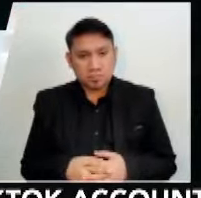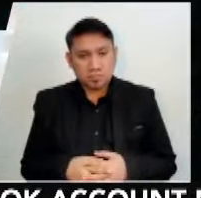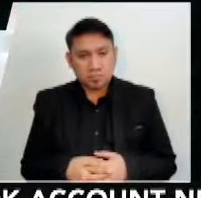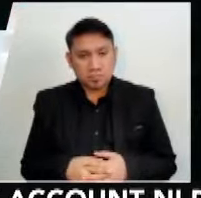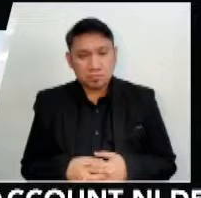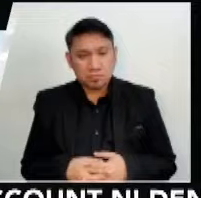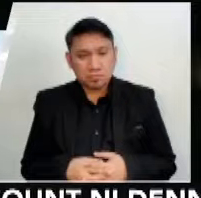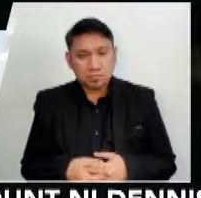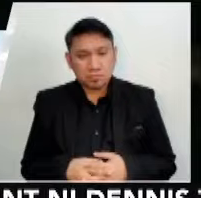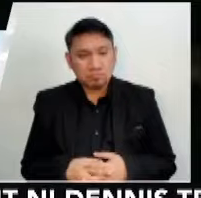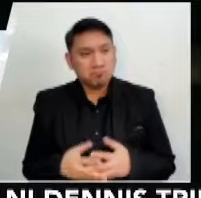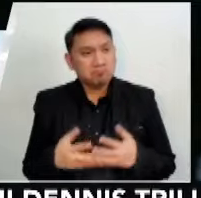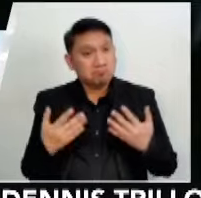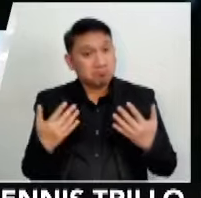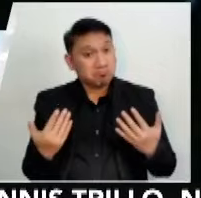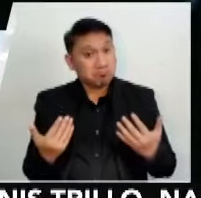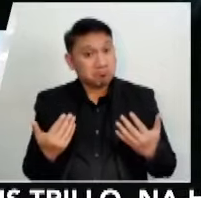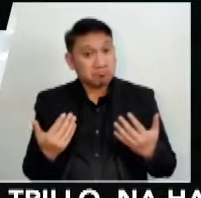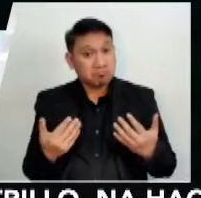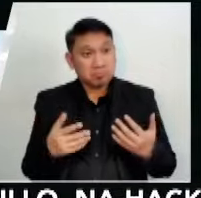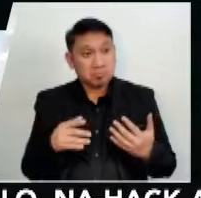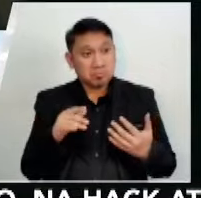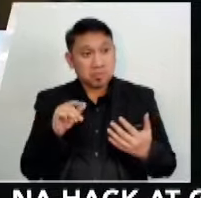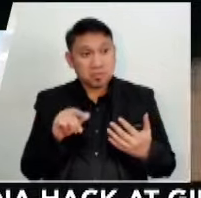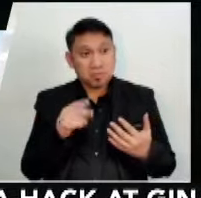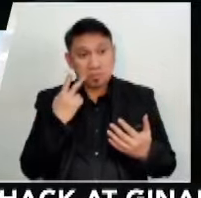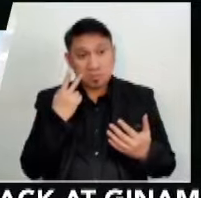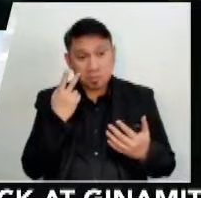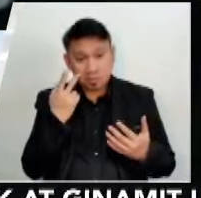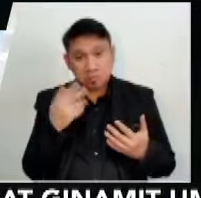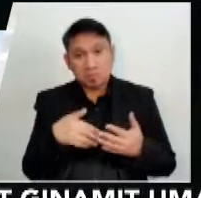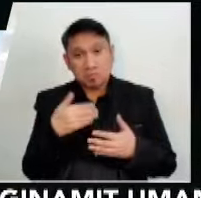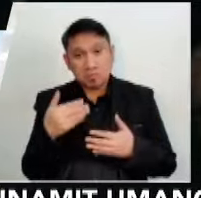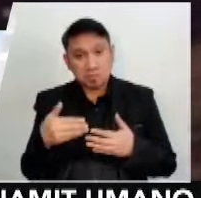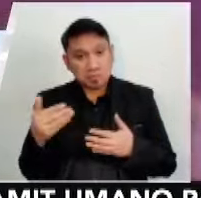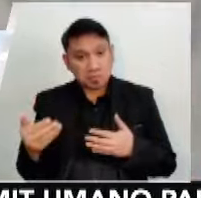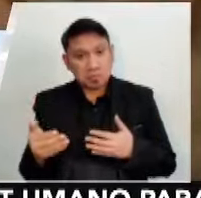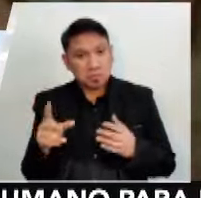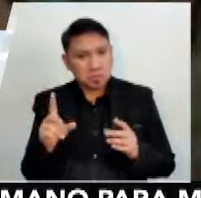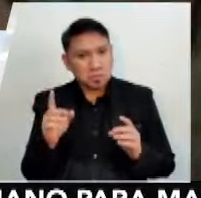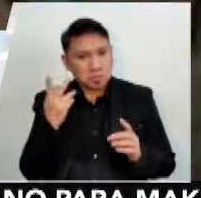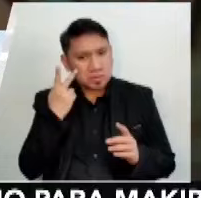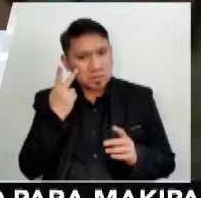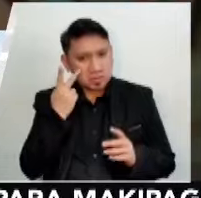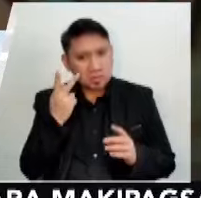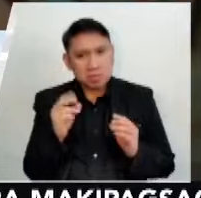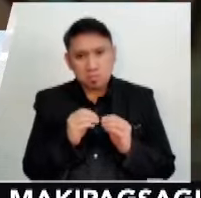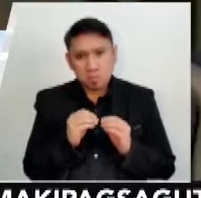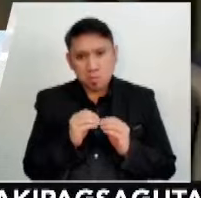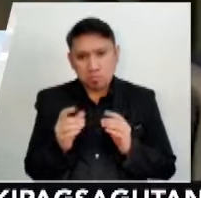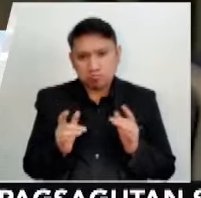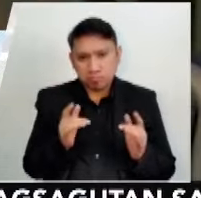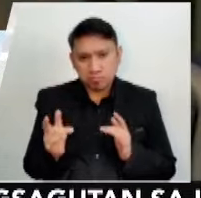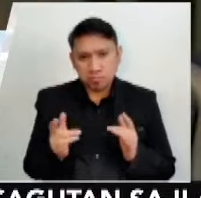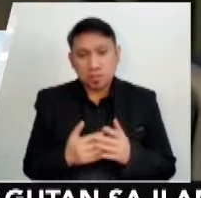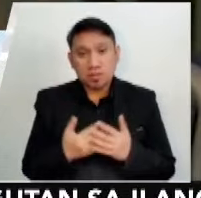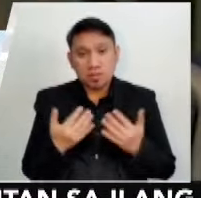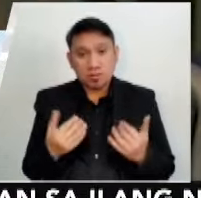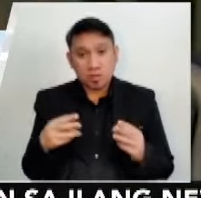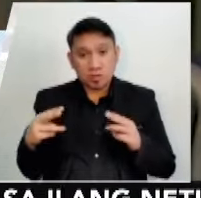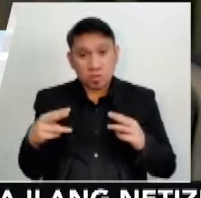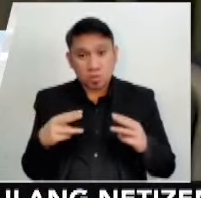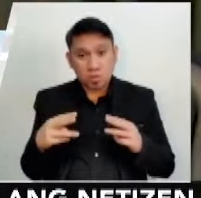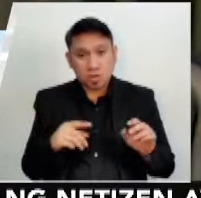kanilang sampalan. Napatikim pa lang sa mga mas intense pang eksena. The war has definitely started. Nakita nyo eh,